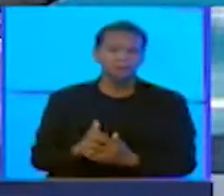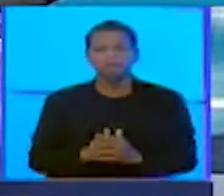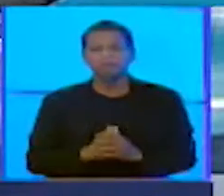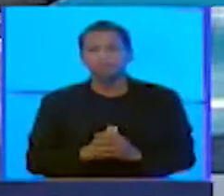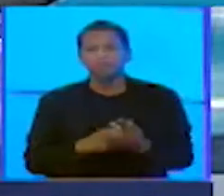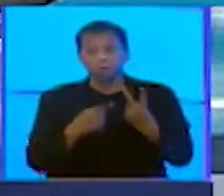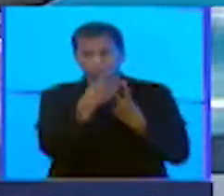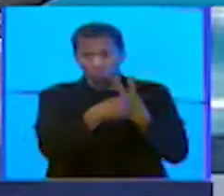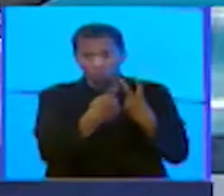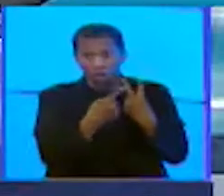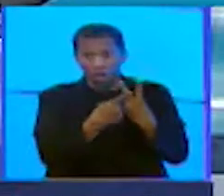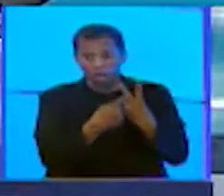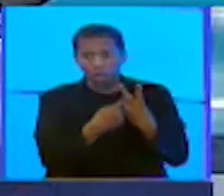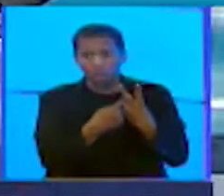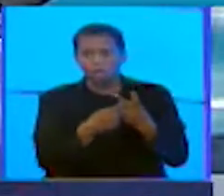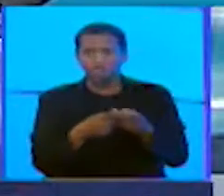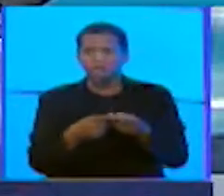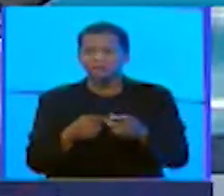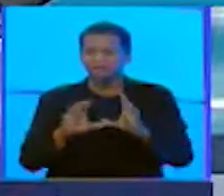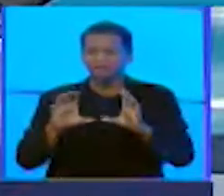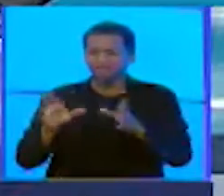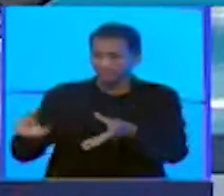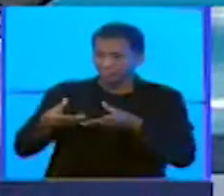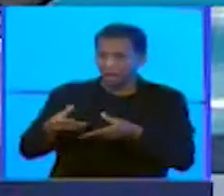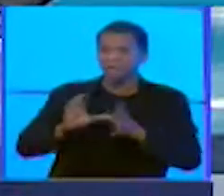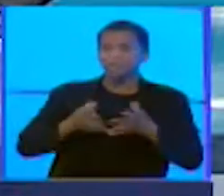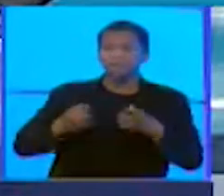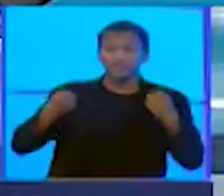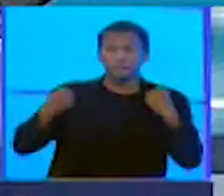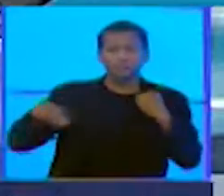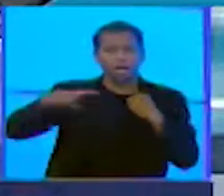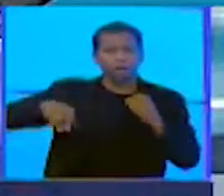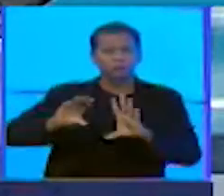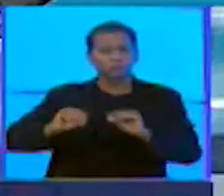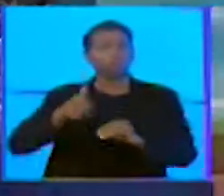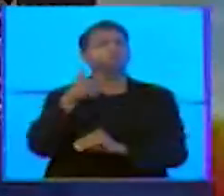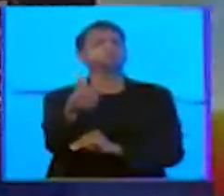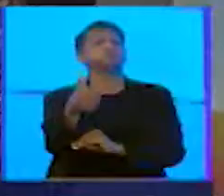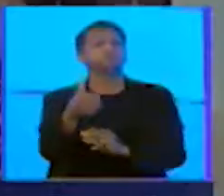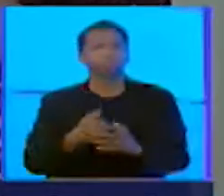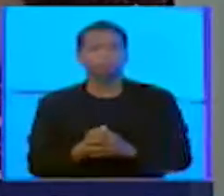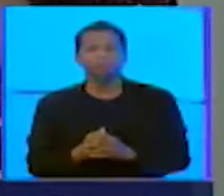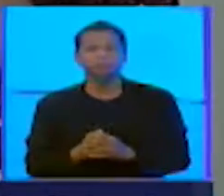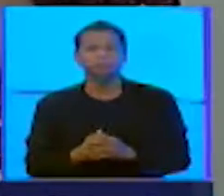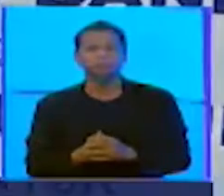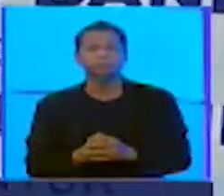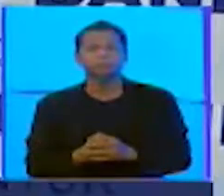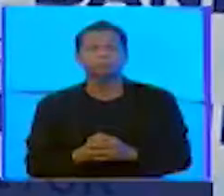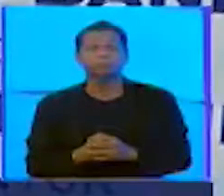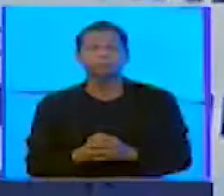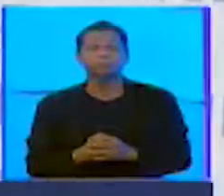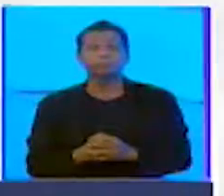terpenuhi ke tugas kesehatan bisa menjalani tugasnya dengan baik Terkadang hidup